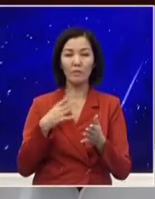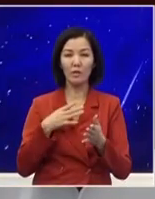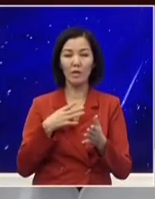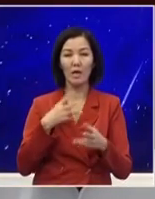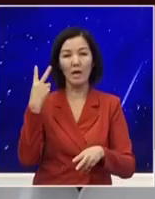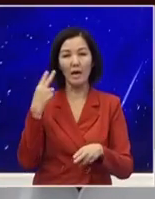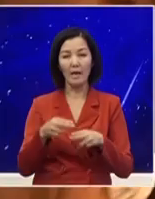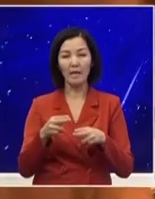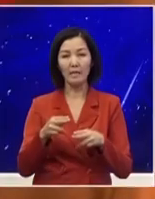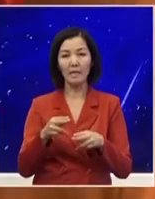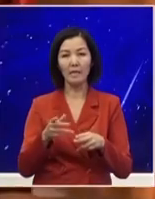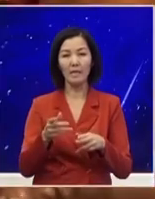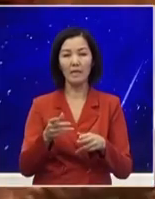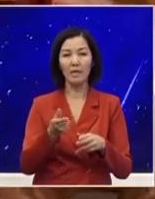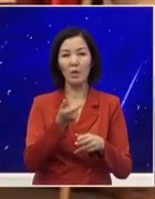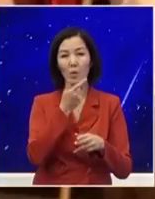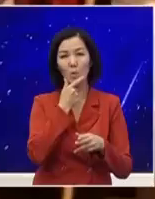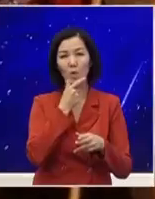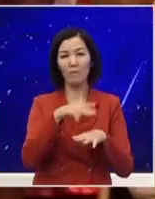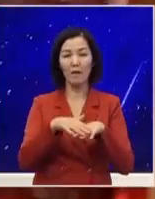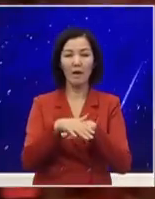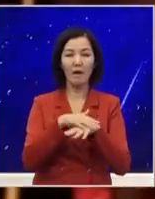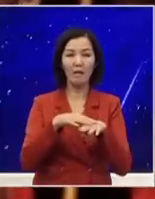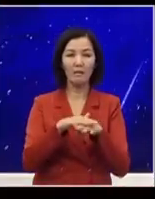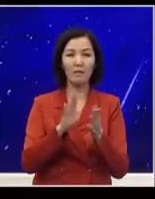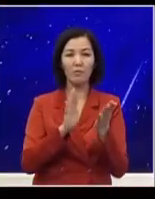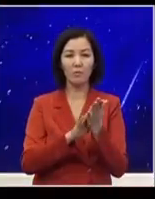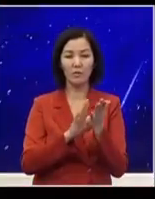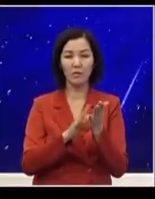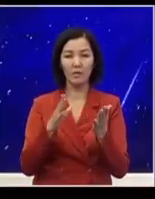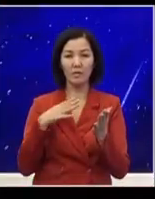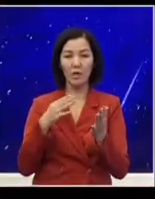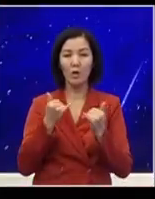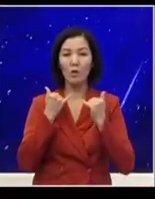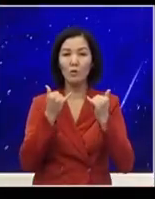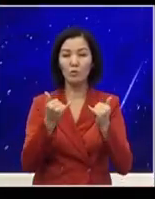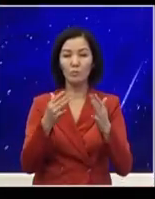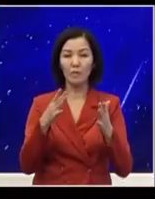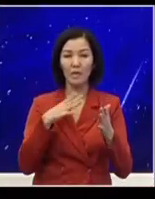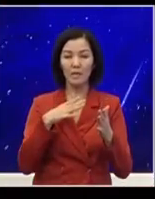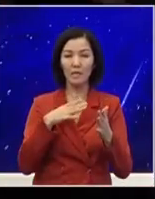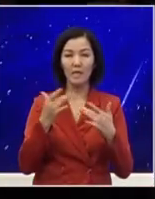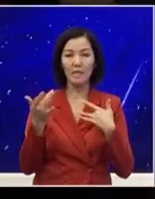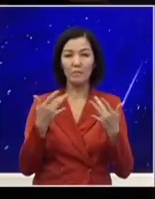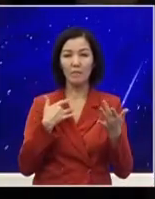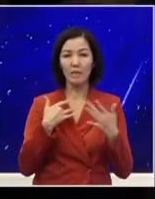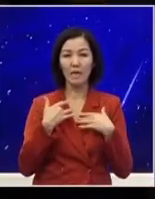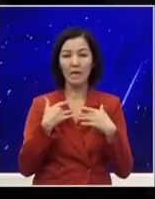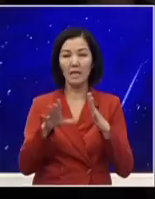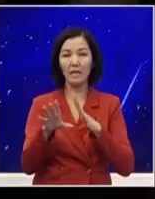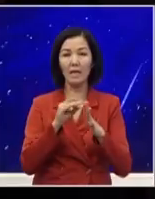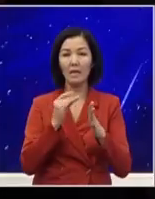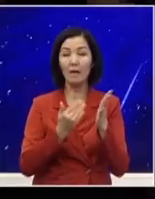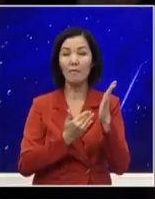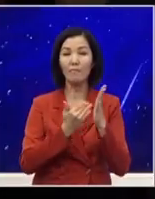аяқталғанда көрермендердің ыстық қошеметіне бөленді. Бұл режиссер мен театр ұжымына деген ықылас еді. Спектакль талғамы биік көрермен